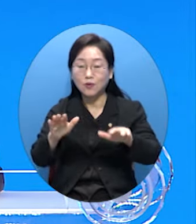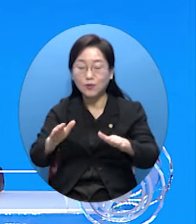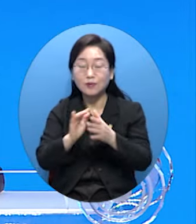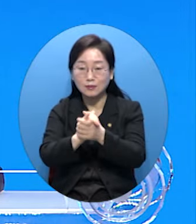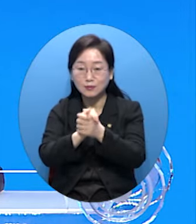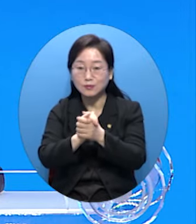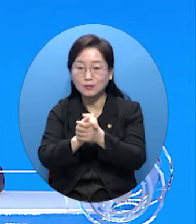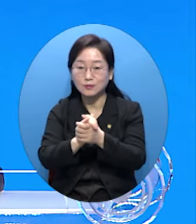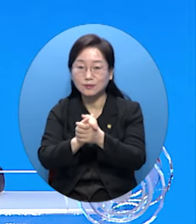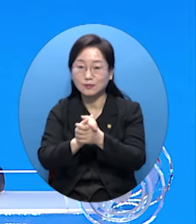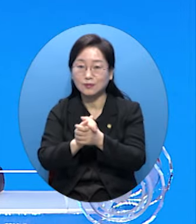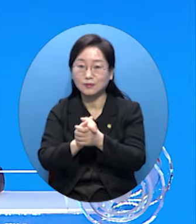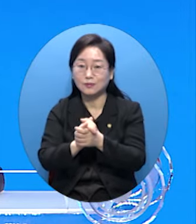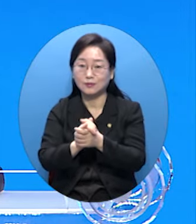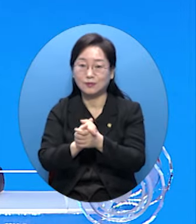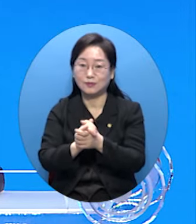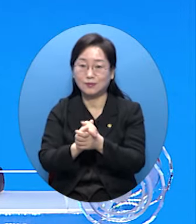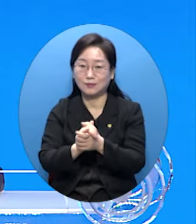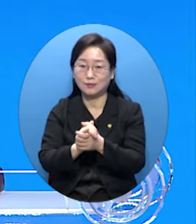기도하는데